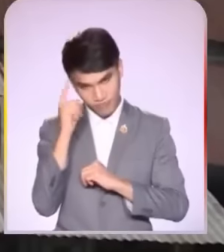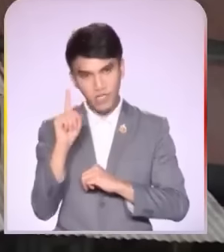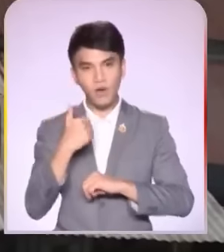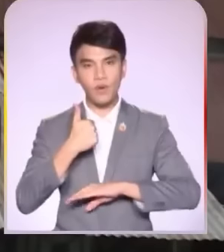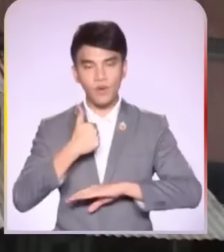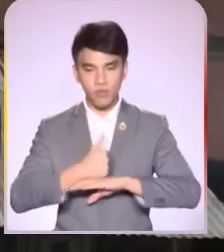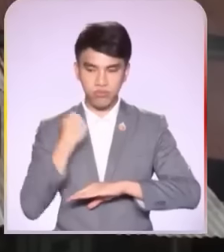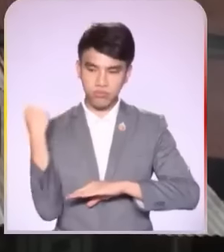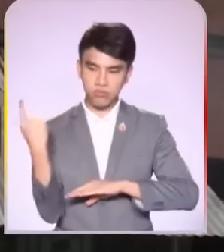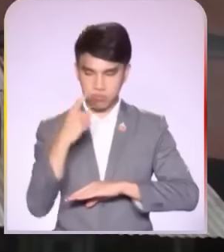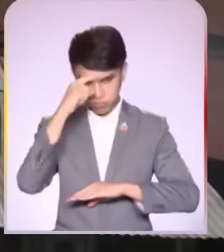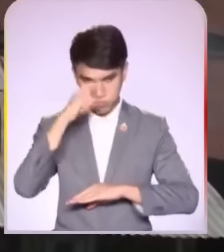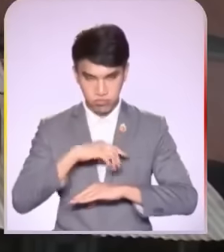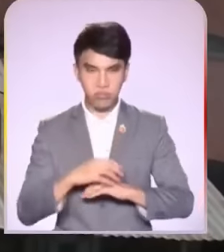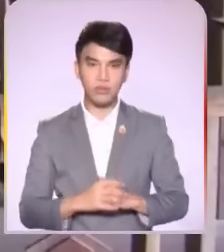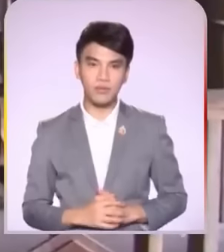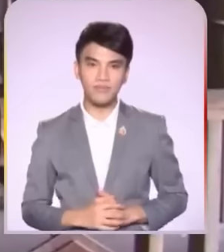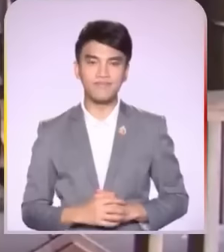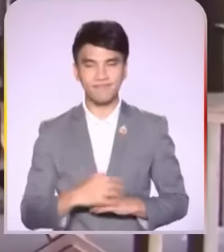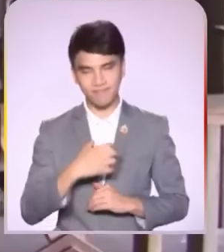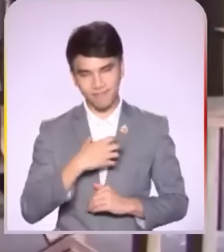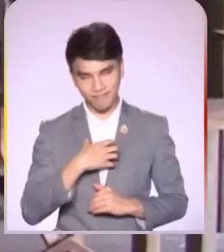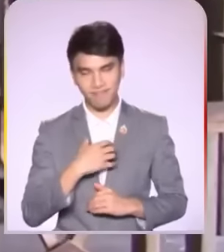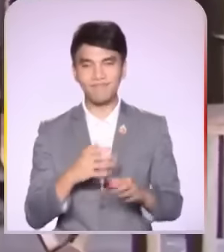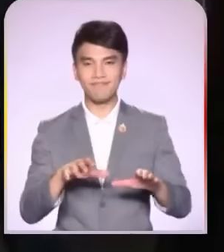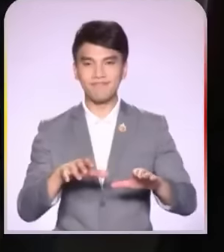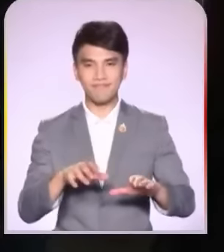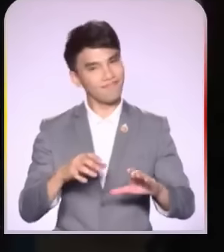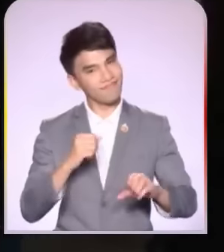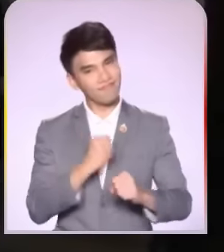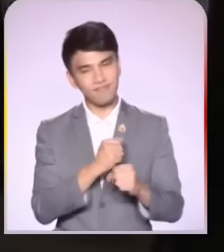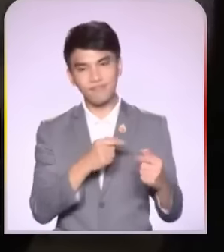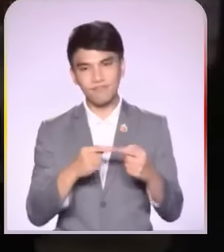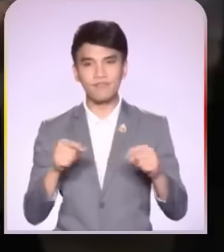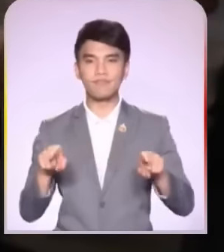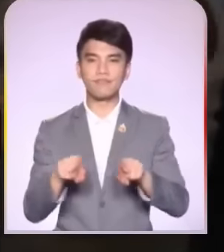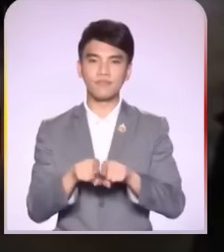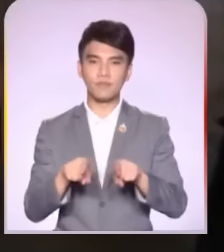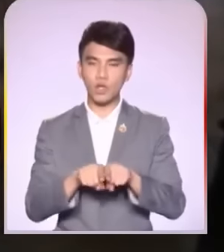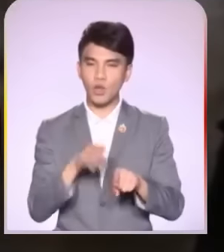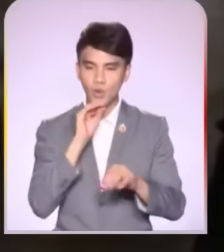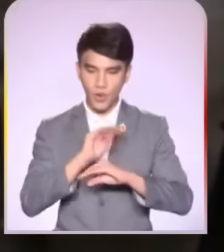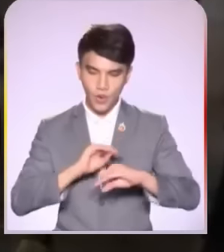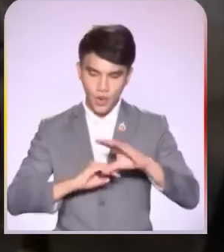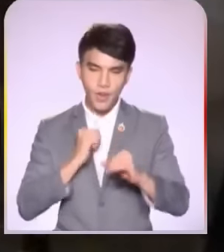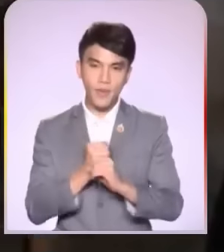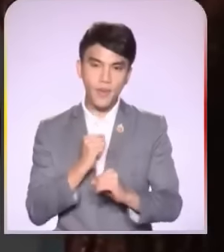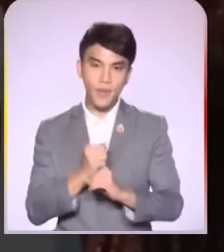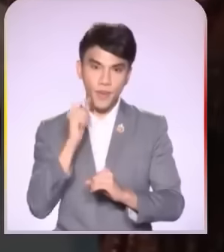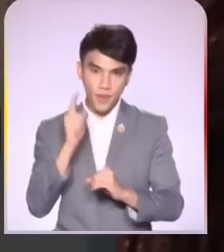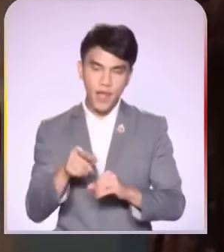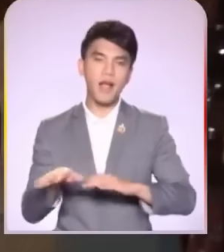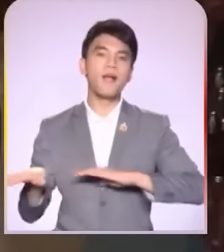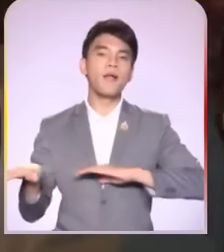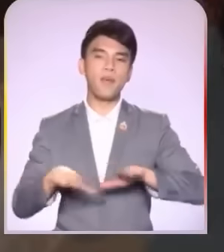ผู้ว่าการการท่องเที่ยวแห่งประเทศไทยก็จะออกมาขานรับนะครับคือทางททเขาบอกว่าถ้าจะทำโครงการจริงๆอ่ะเขามี